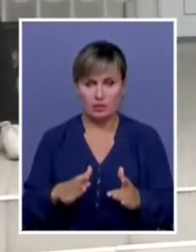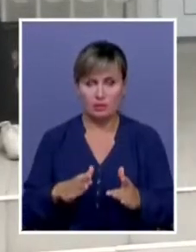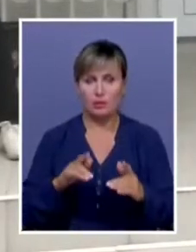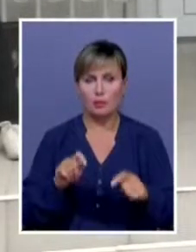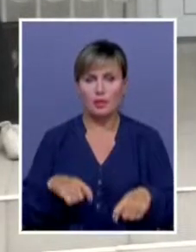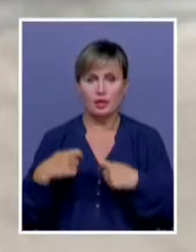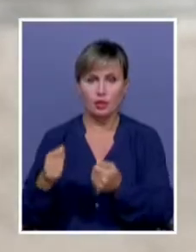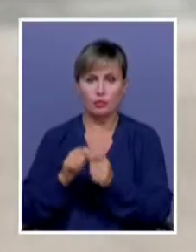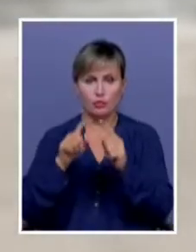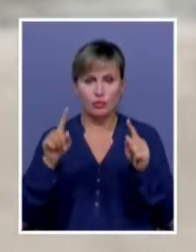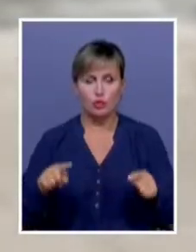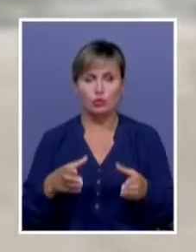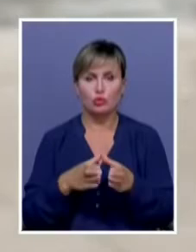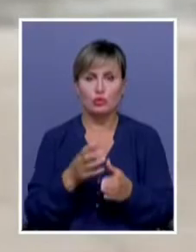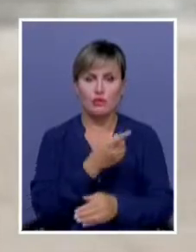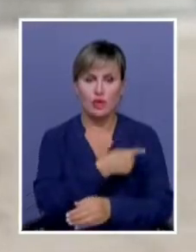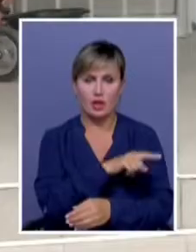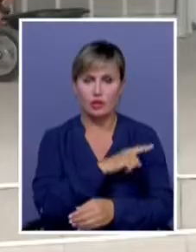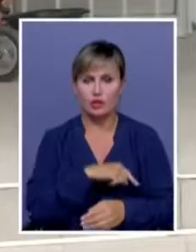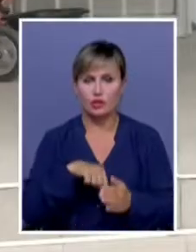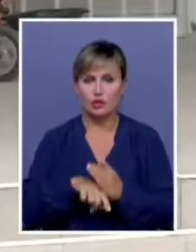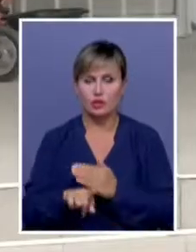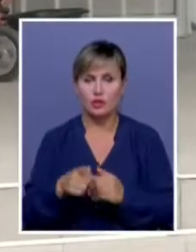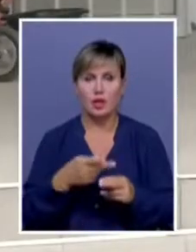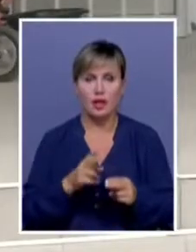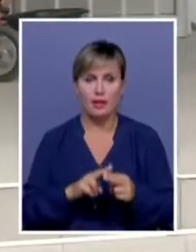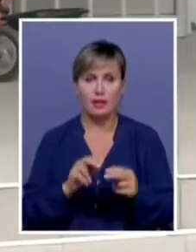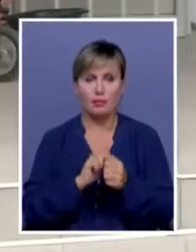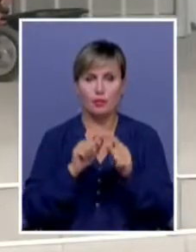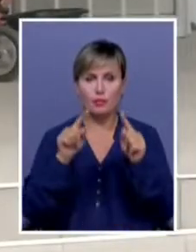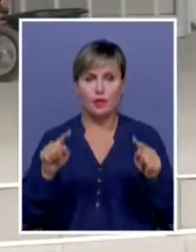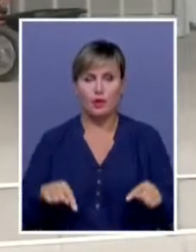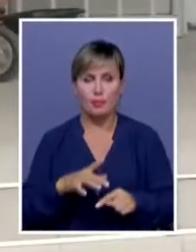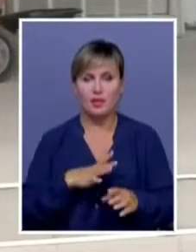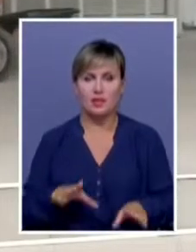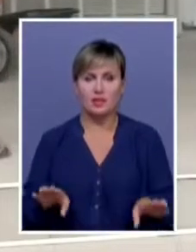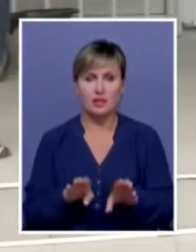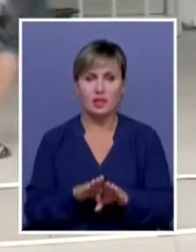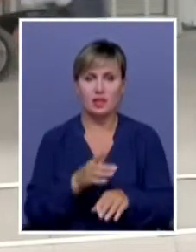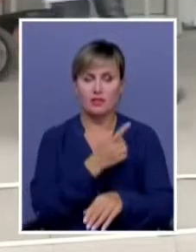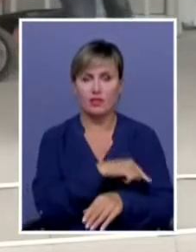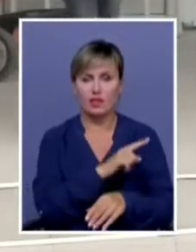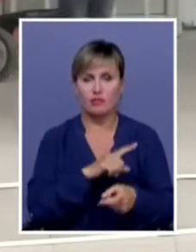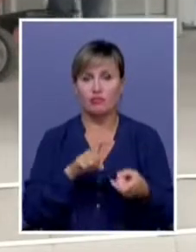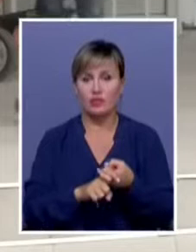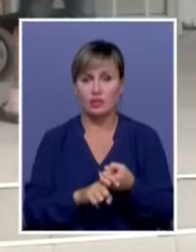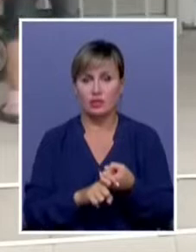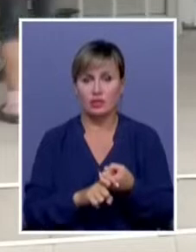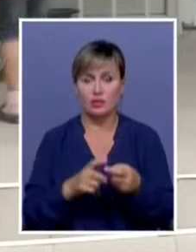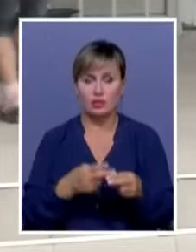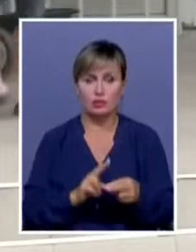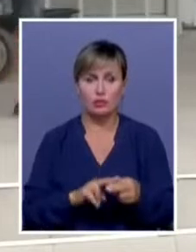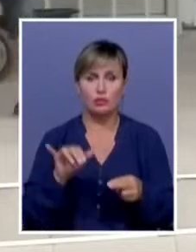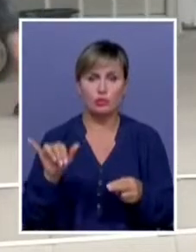передается участковым врачам. Этот актив был закрыт врачом, в связи с чем у